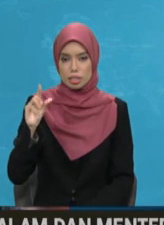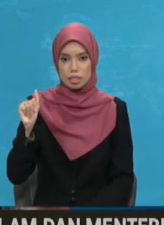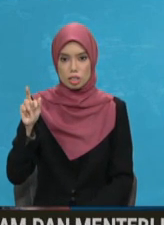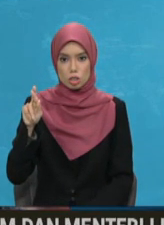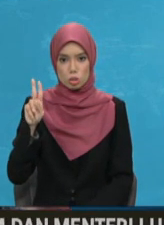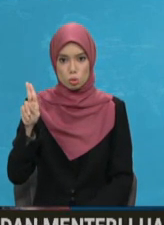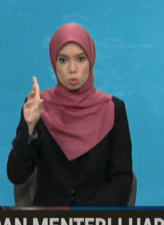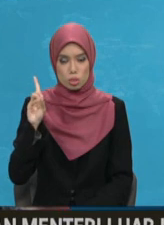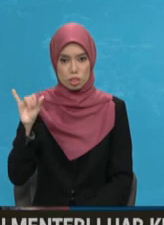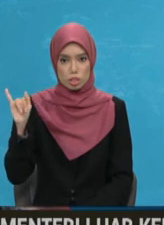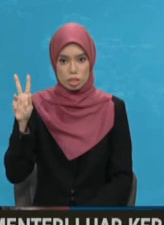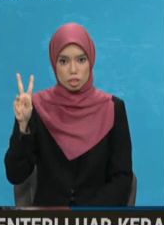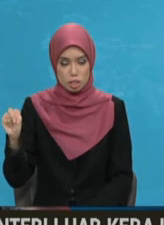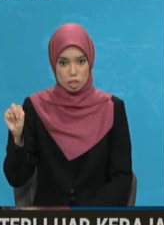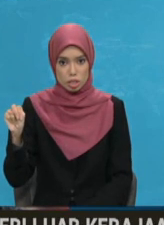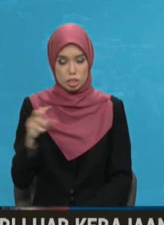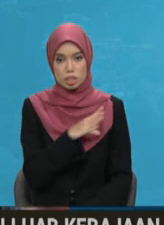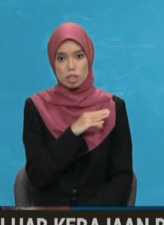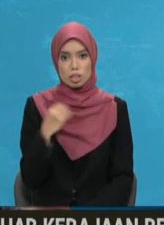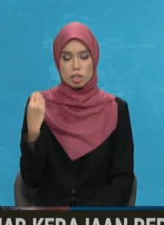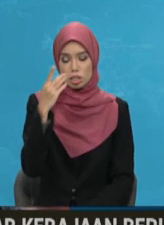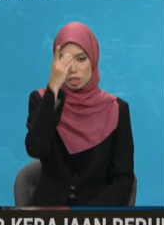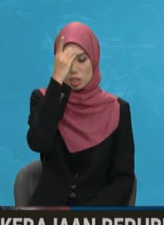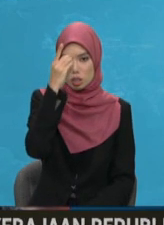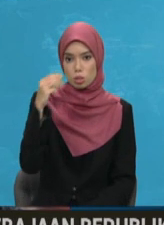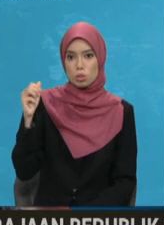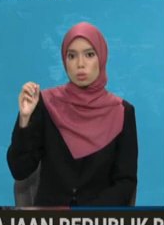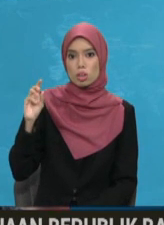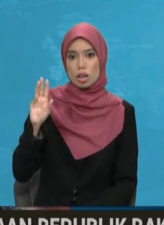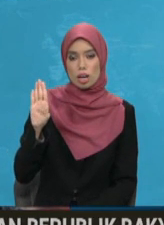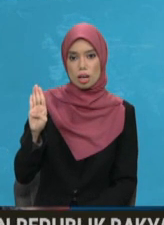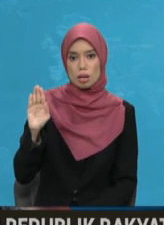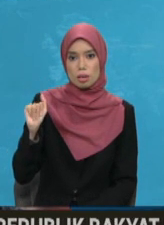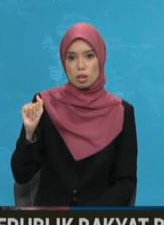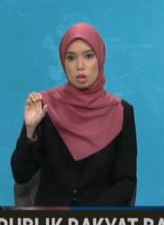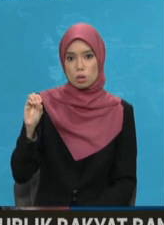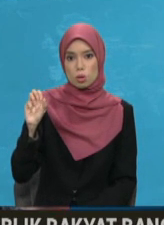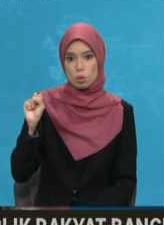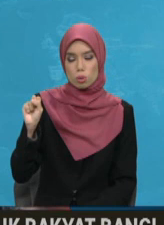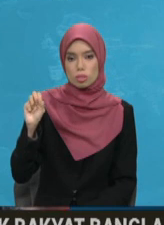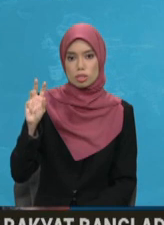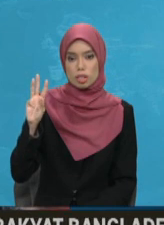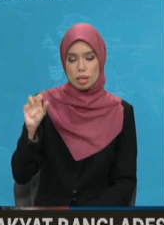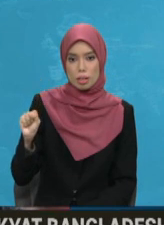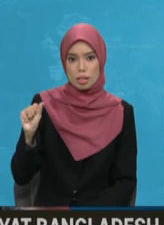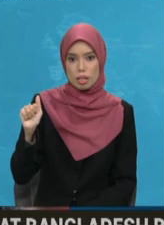Al Usman menteri halwal utama dan pemeran Datu Sri perut ke Haji Muhammad